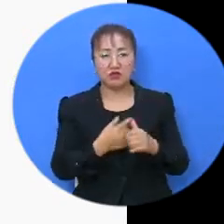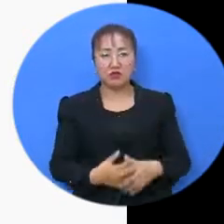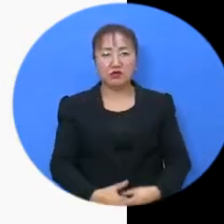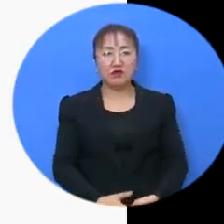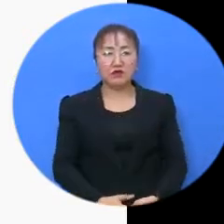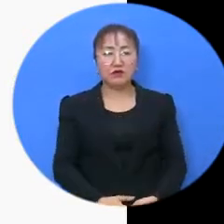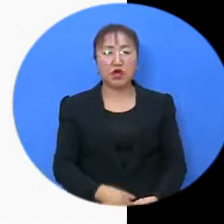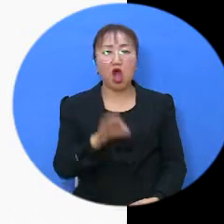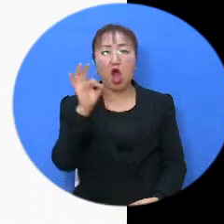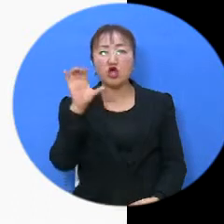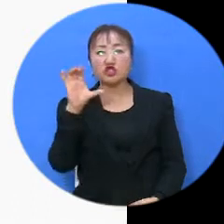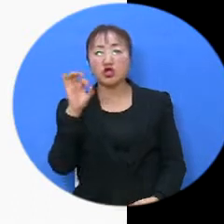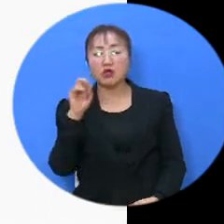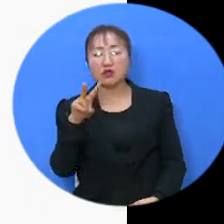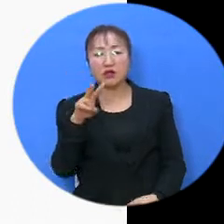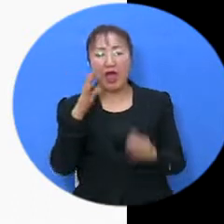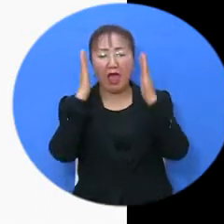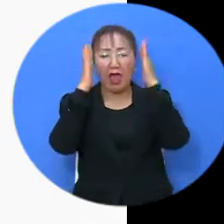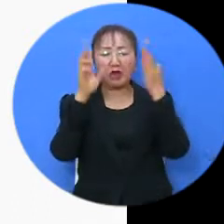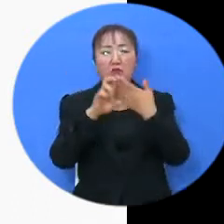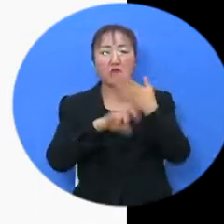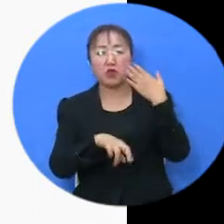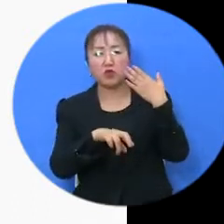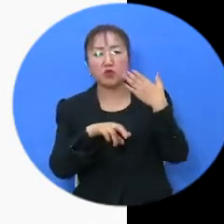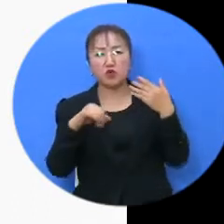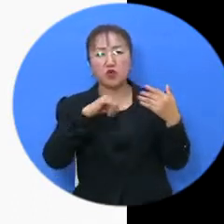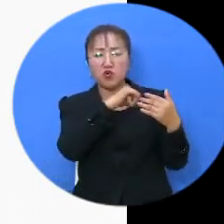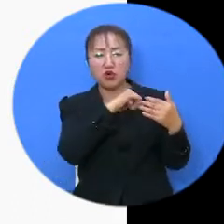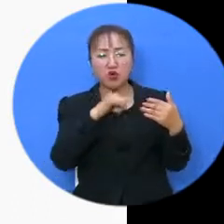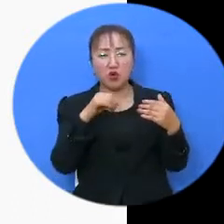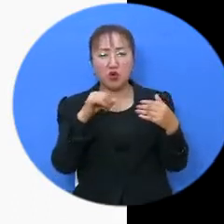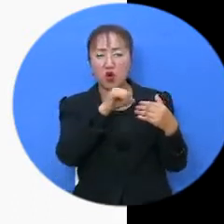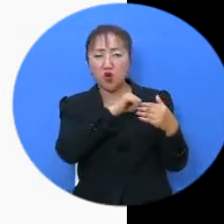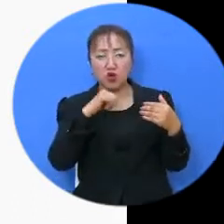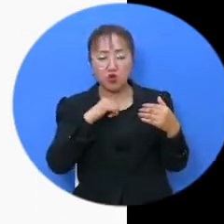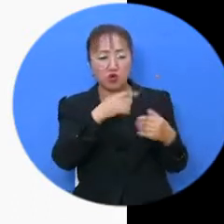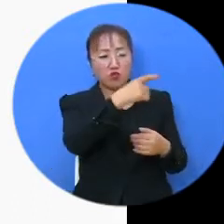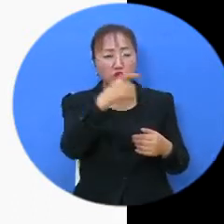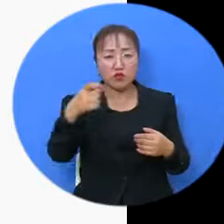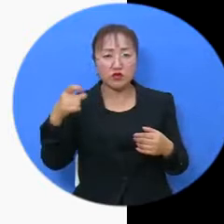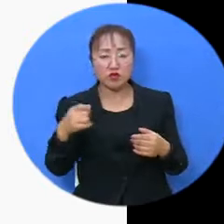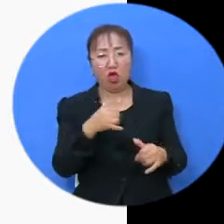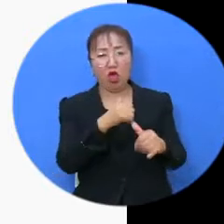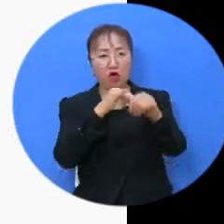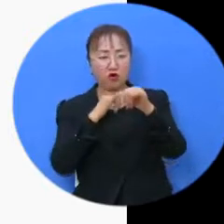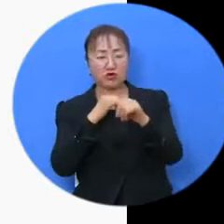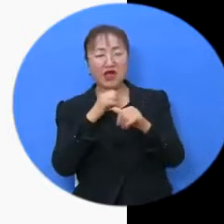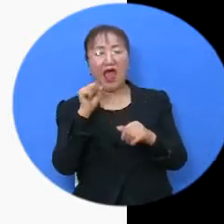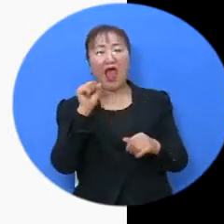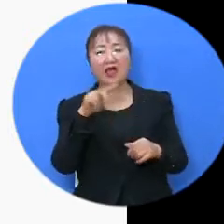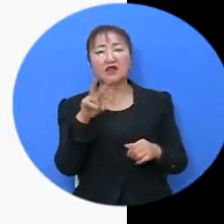юу вэ? Анхаарал болгоомжгүйгээс болж өөрийгөө болон бусдыг хохироосон алдаа